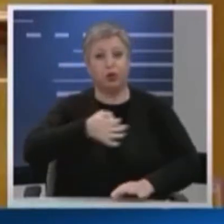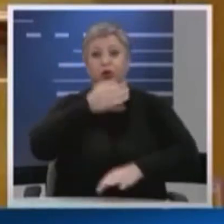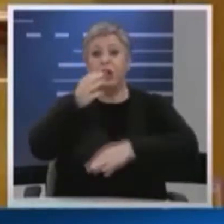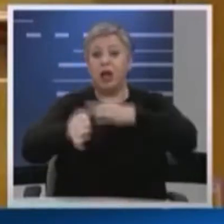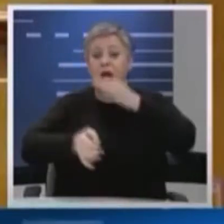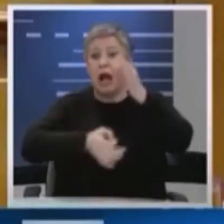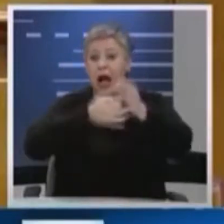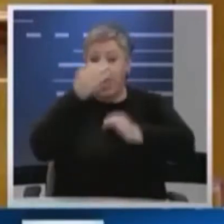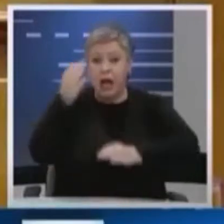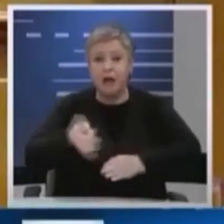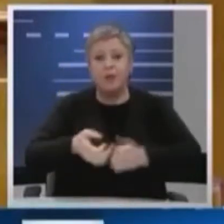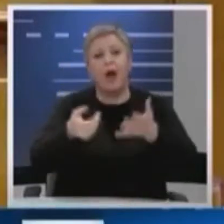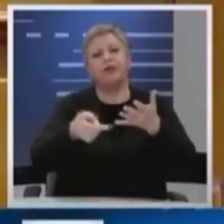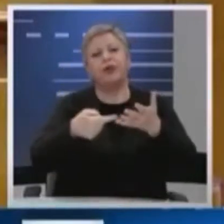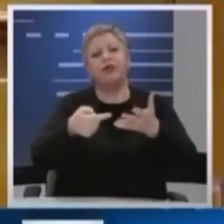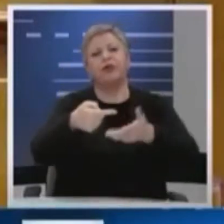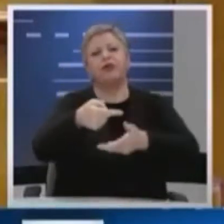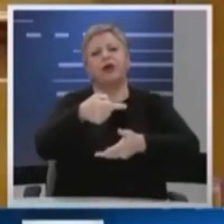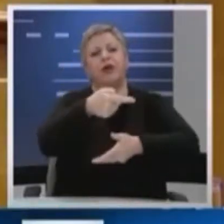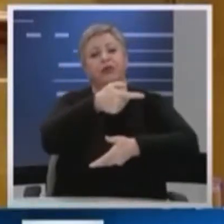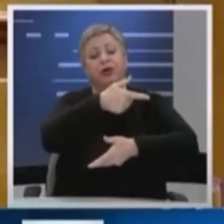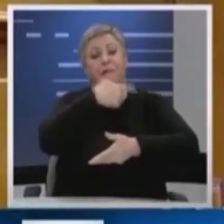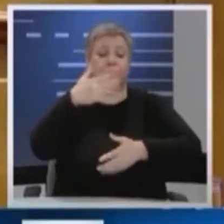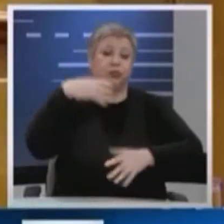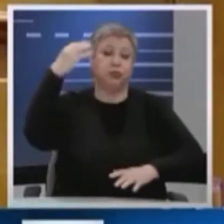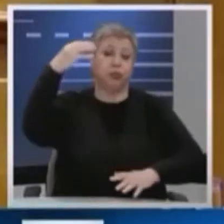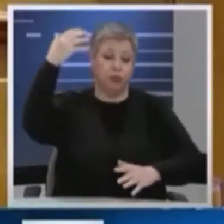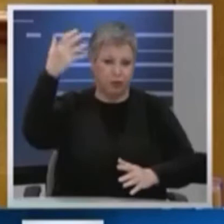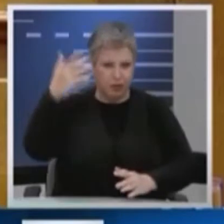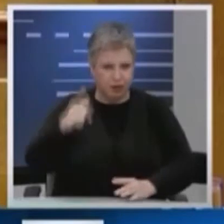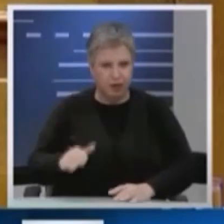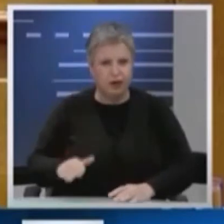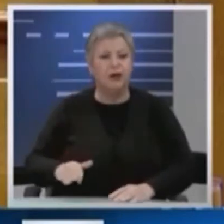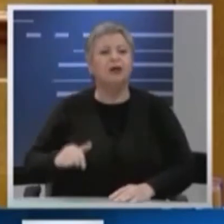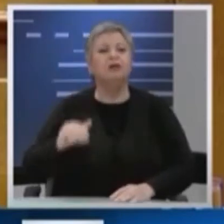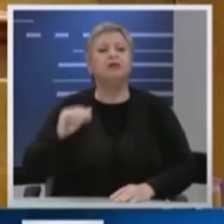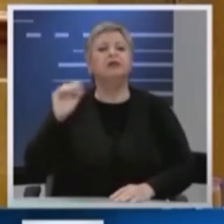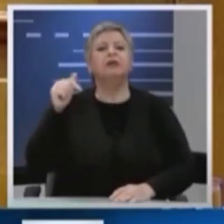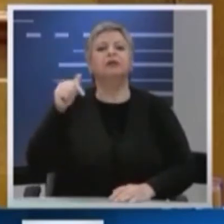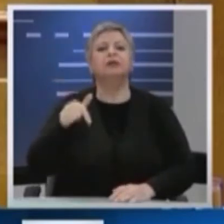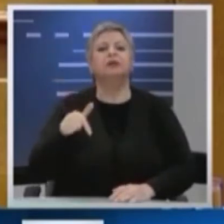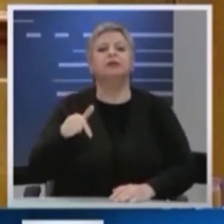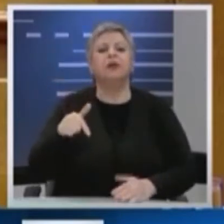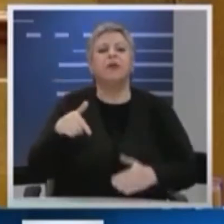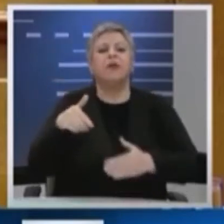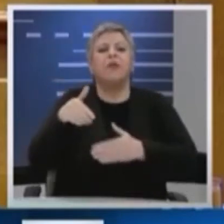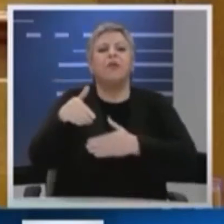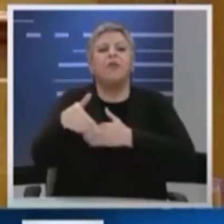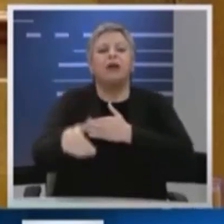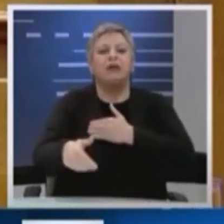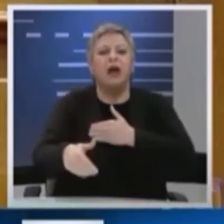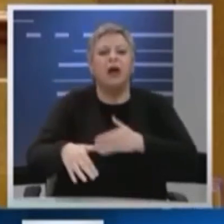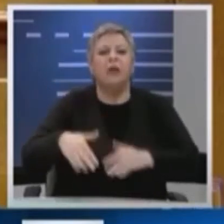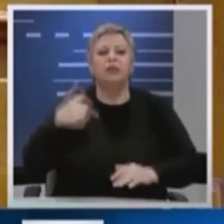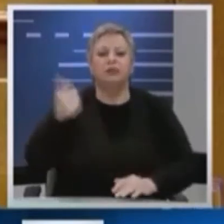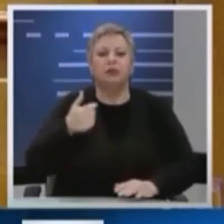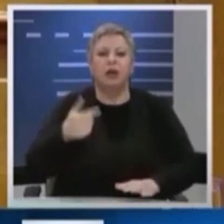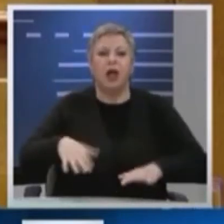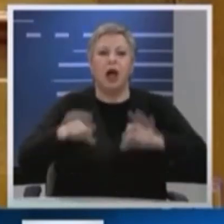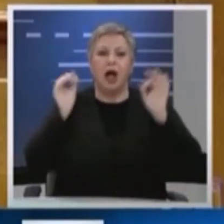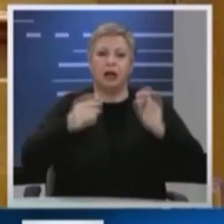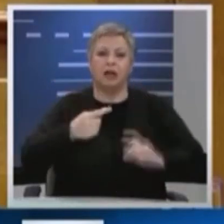προσγειώσει τους πολίτες μερικώς στην πραγματικότητα, εγκαταλείποντας τις μεγαλόπνοες διακηρύξεις και εγκαινιάζοντας μια προεκλογική